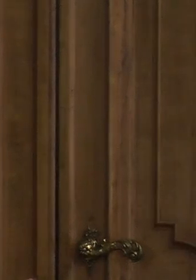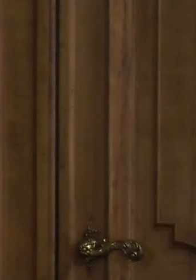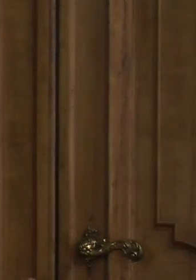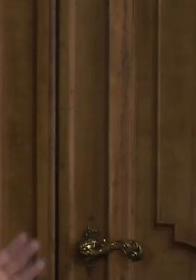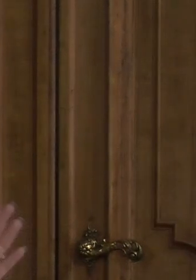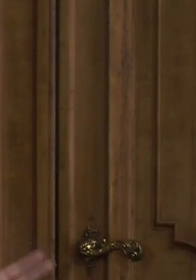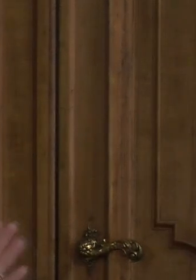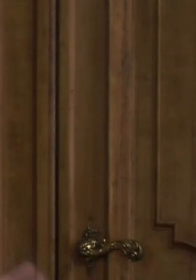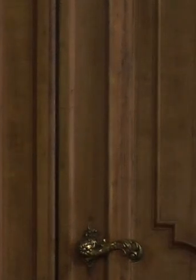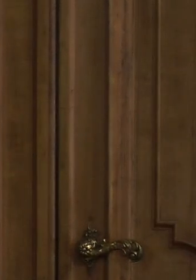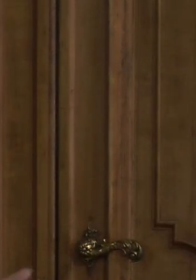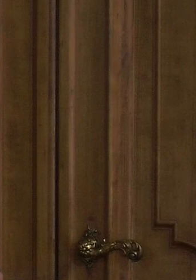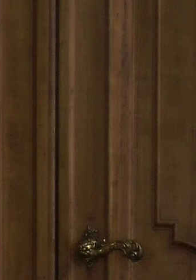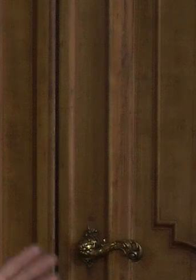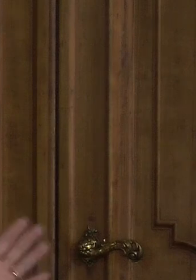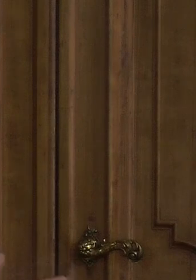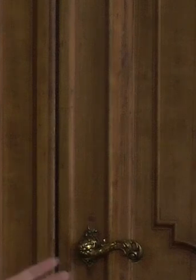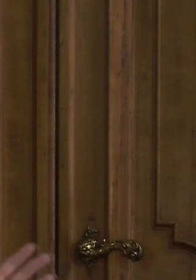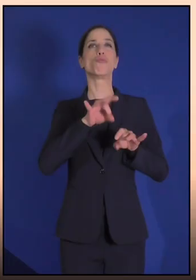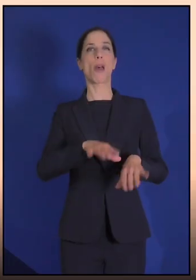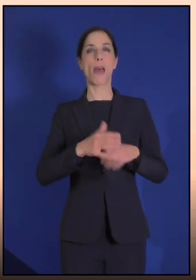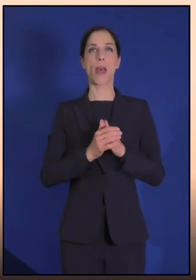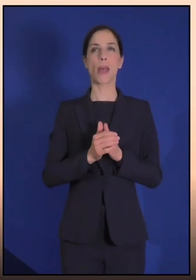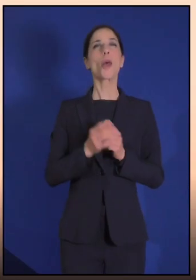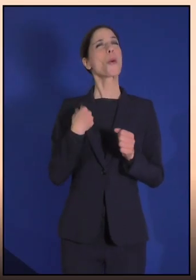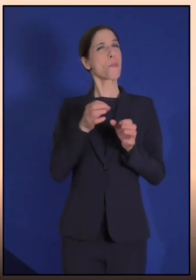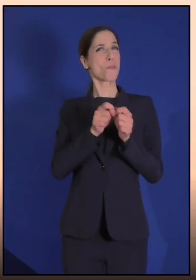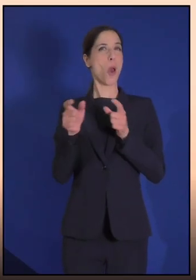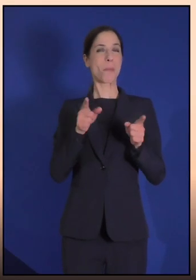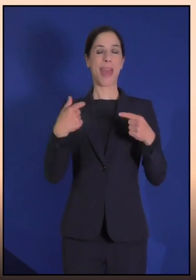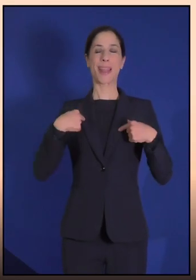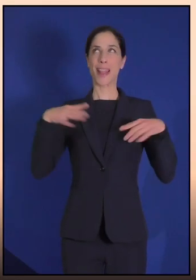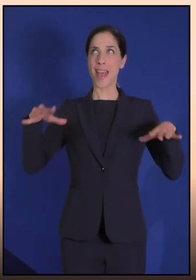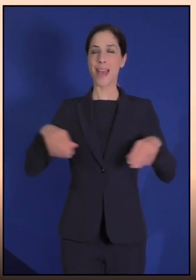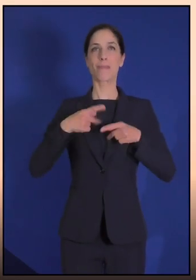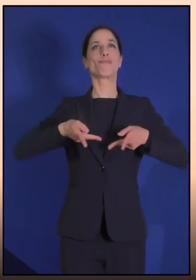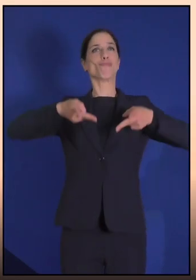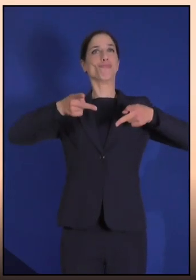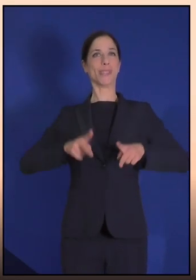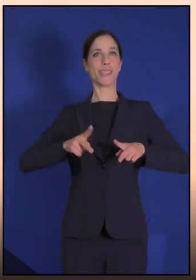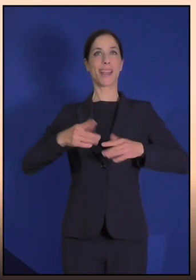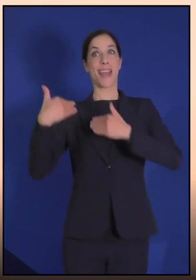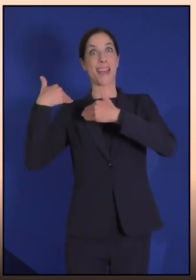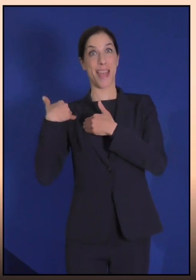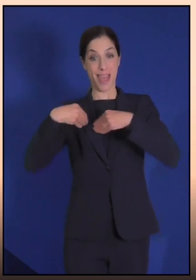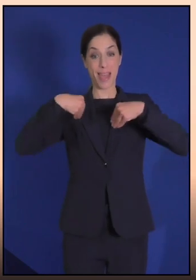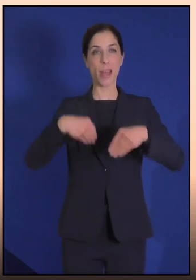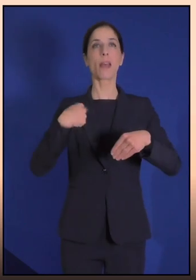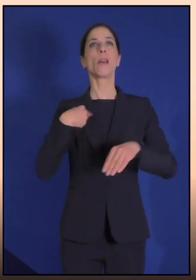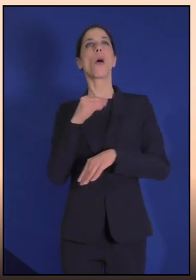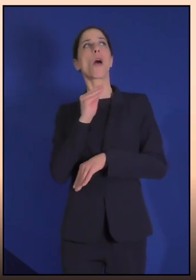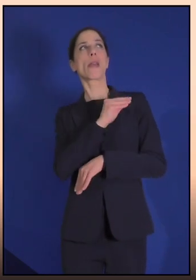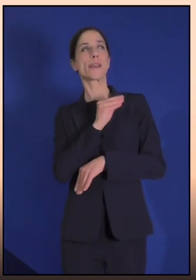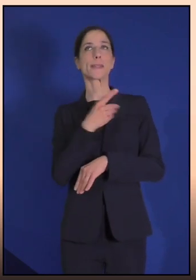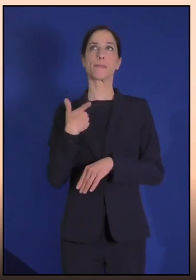assemblea, perché nel momento in cui ci siamo insediati ho chiesto e voluto che i lavori